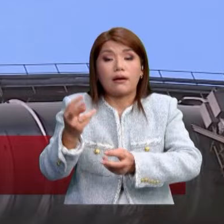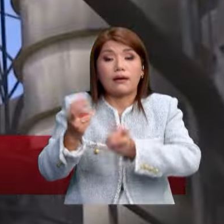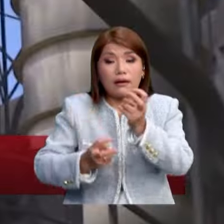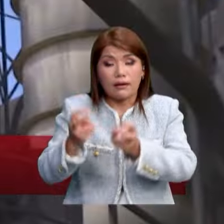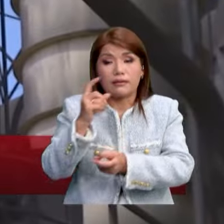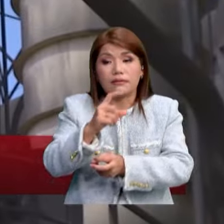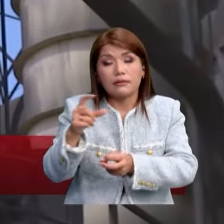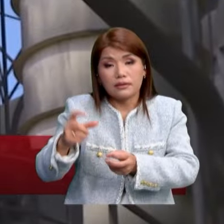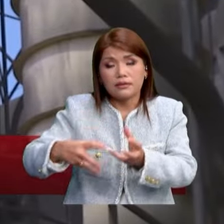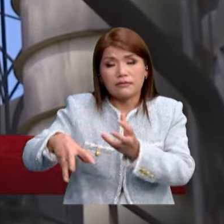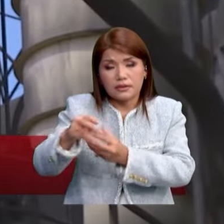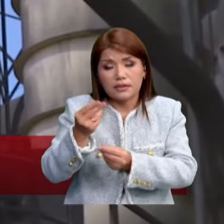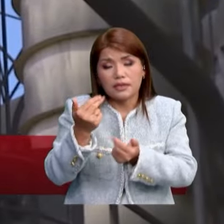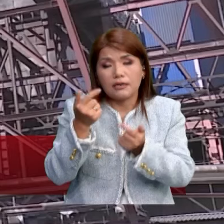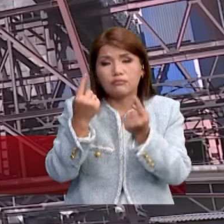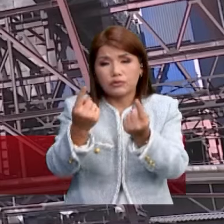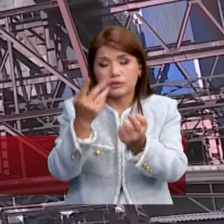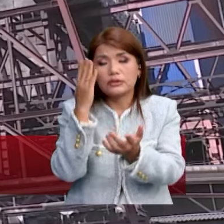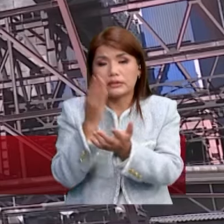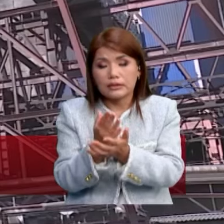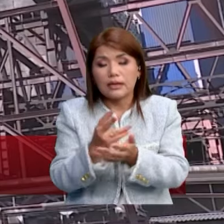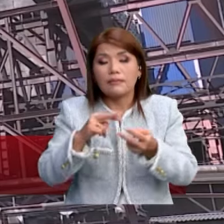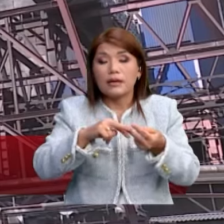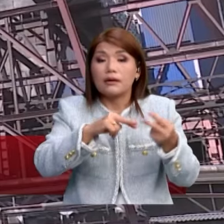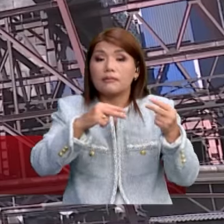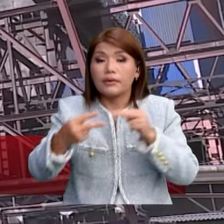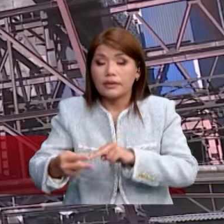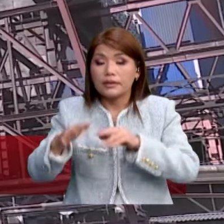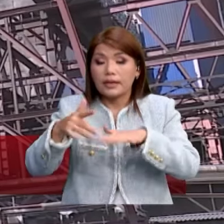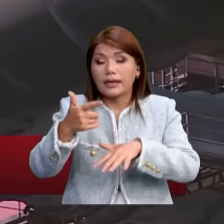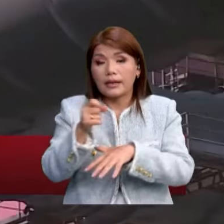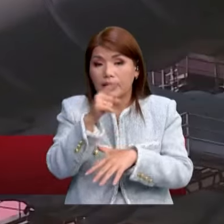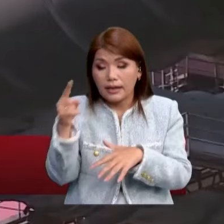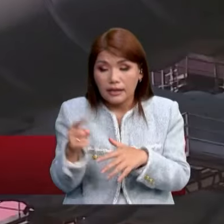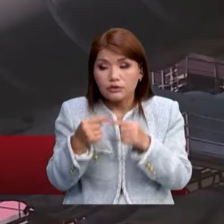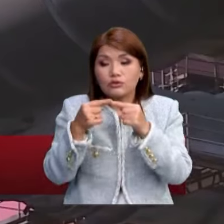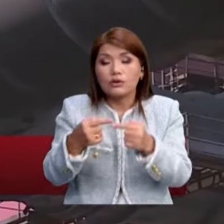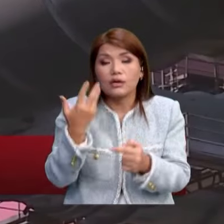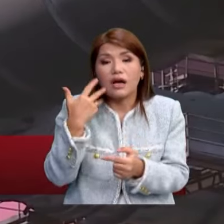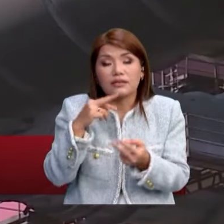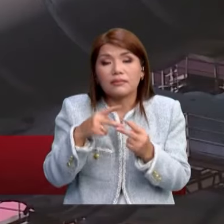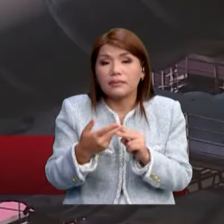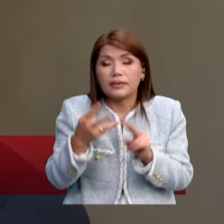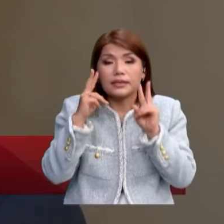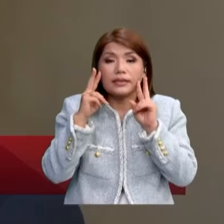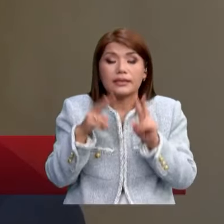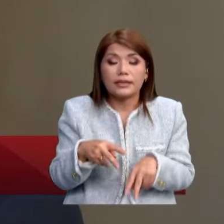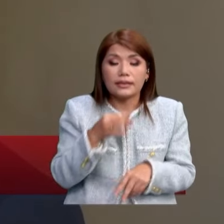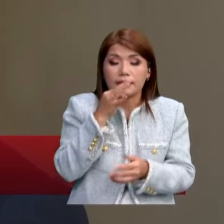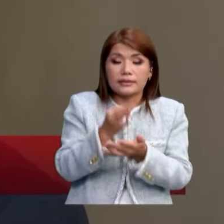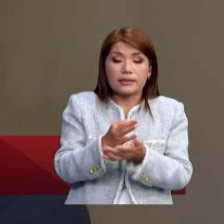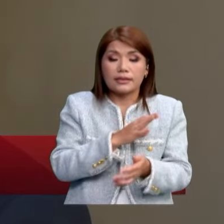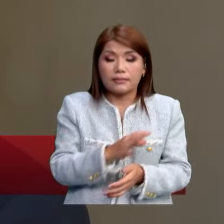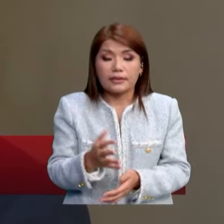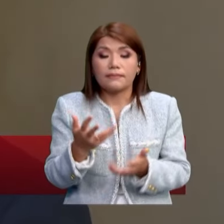на окружающую среду действительно огромное. В планах переход предприятия на газ, однако о конкретных сроках пока не говорят. То,